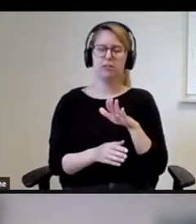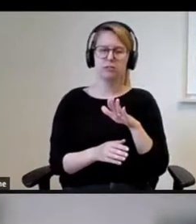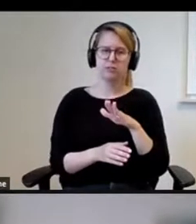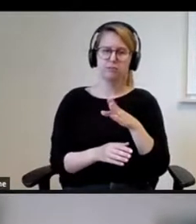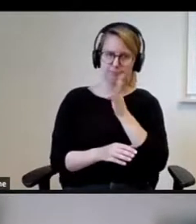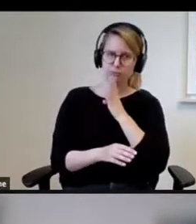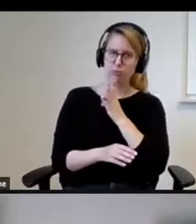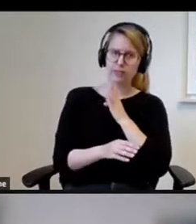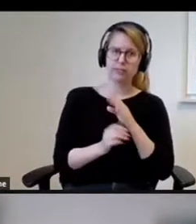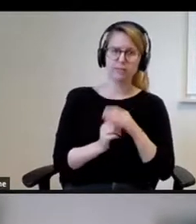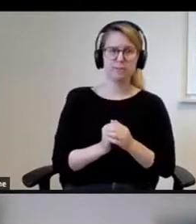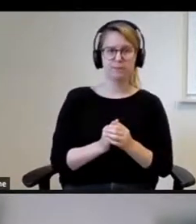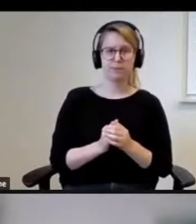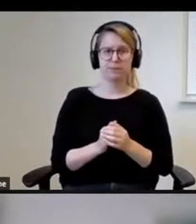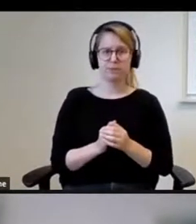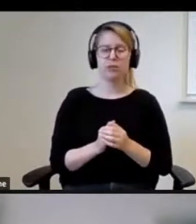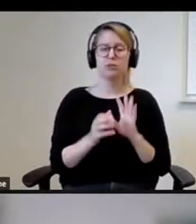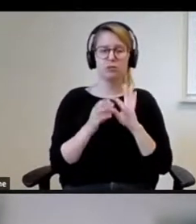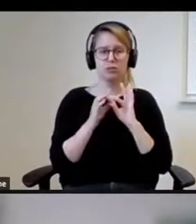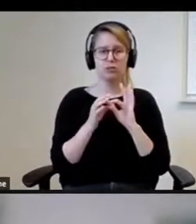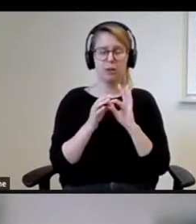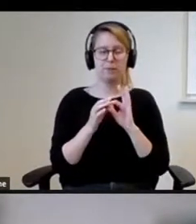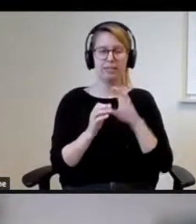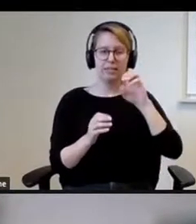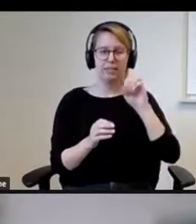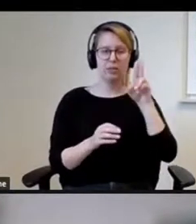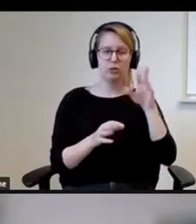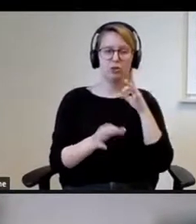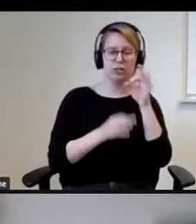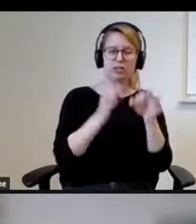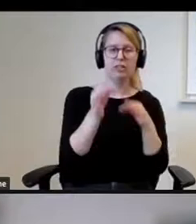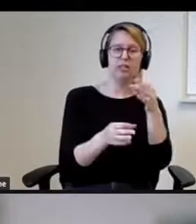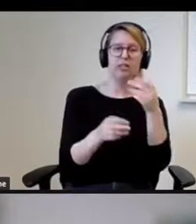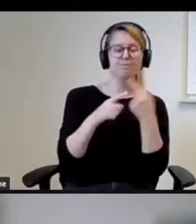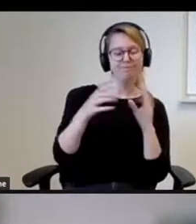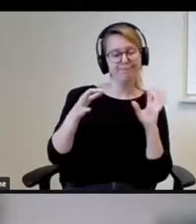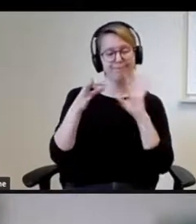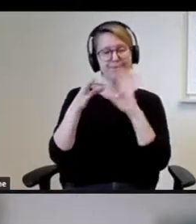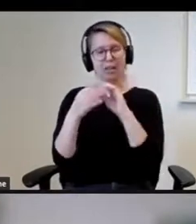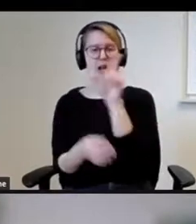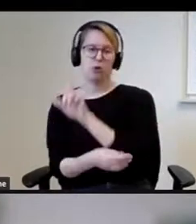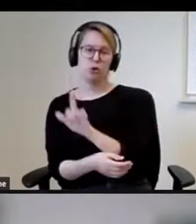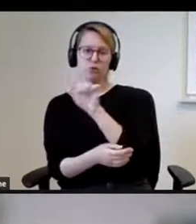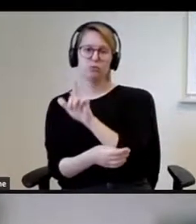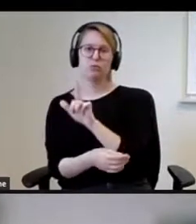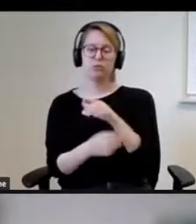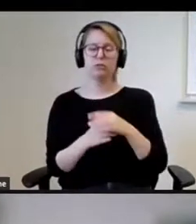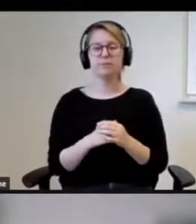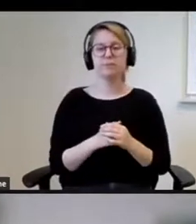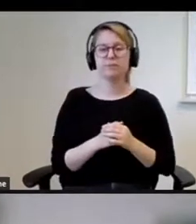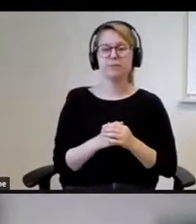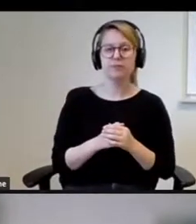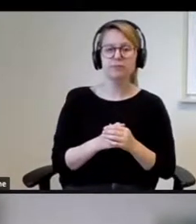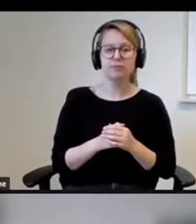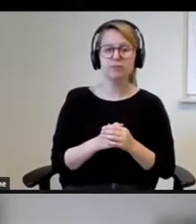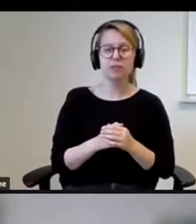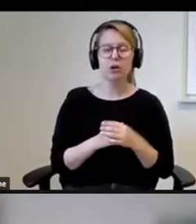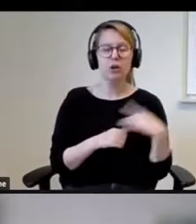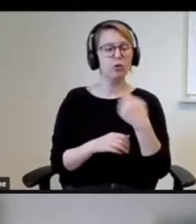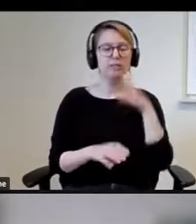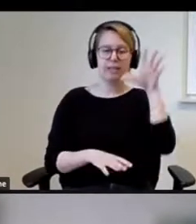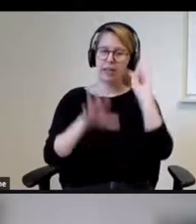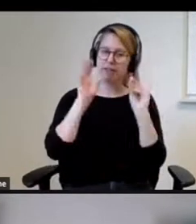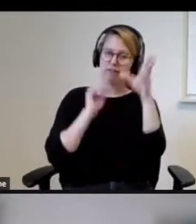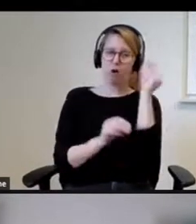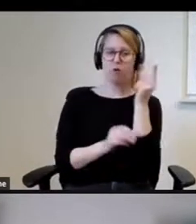EU-Strategie und immer ein bisschen noch einen Blick auf Lützeburg werfen, was da als Allianzen, als Erfahrungen